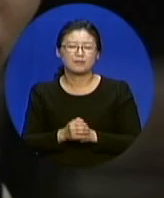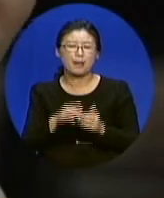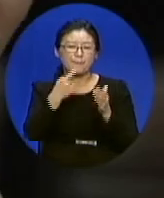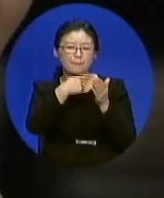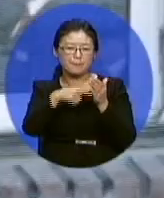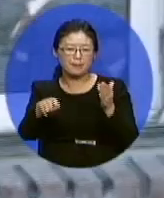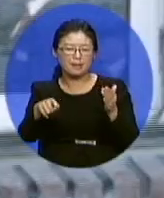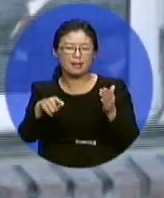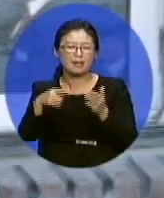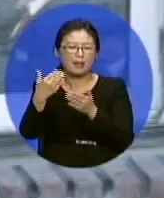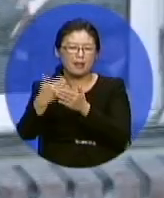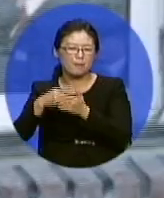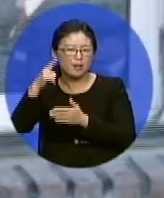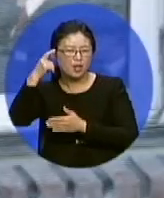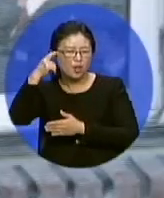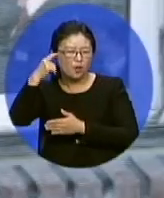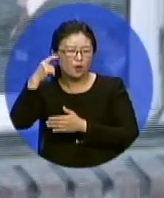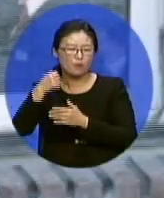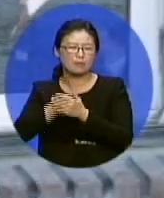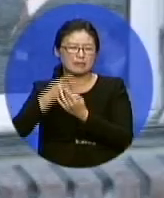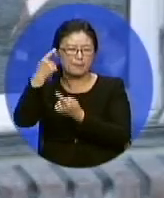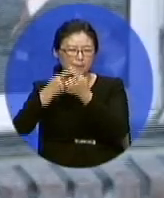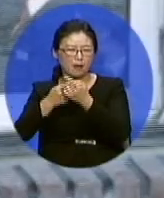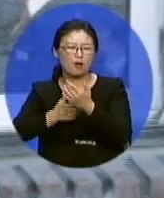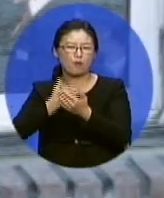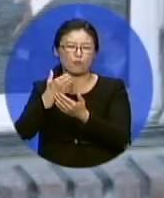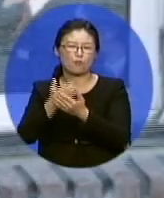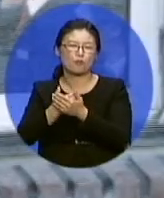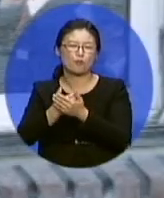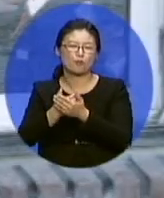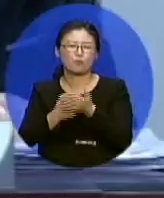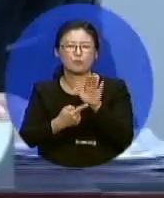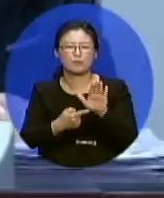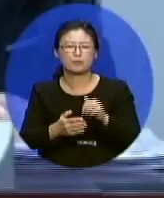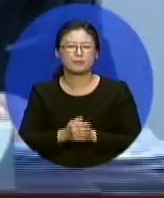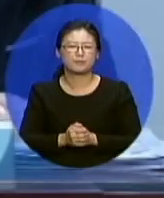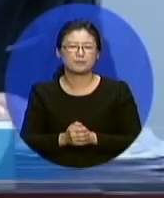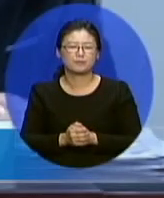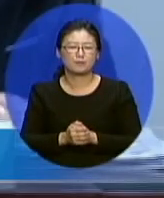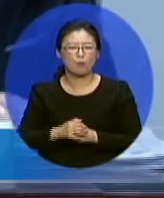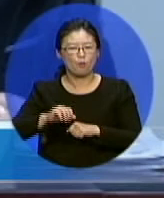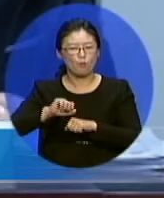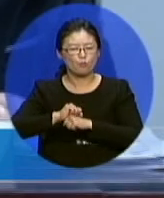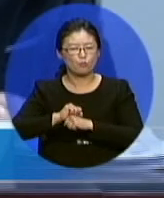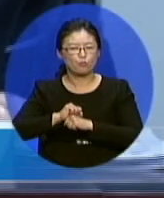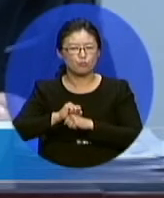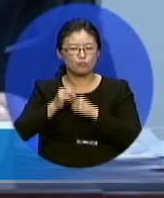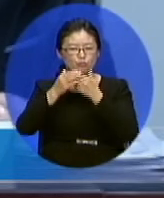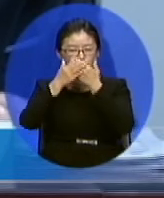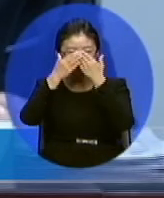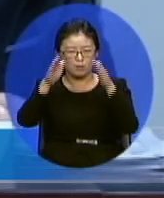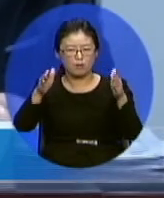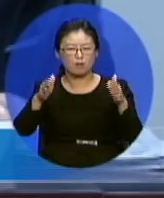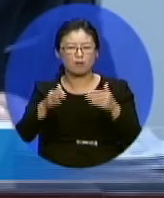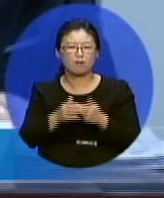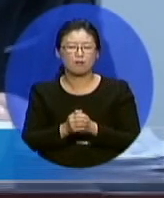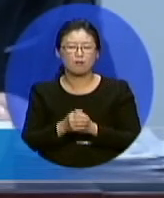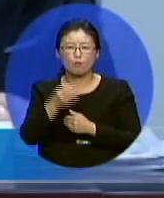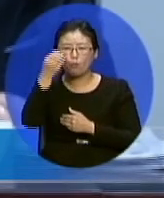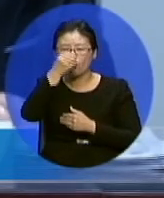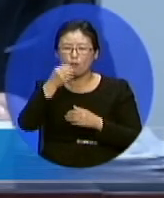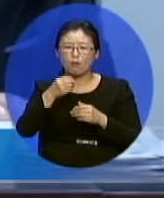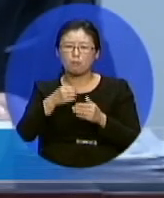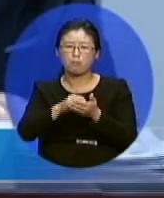피해자들에게 남겨진 정신적 상처까지 실감나게 그려냈습니다. 군대 면제는 그렇다 치더라도 고등학교